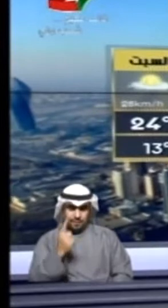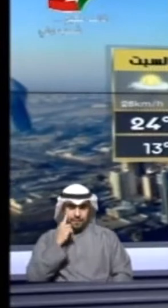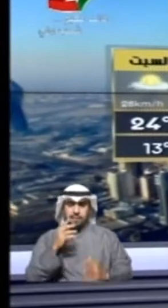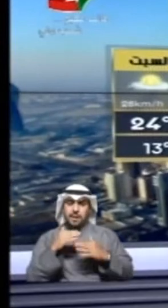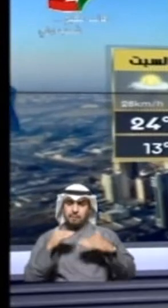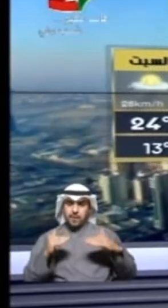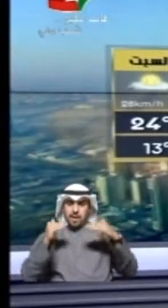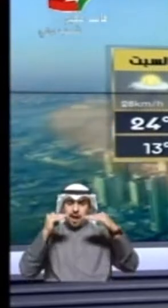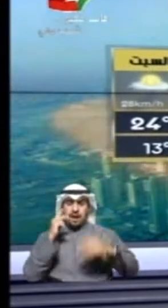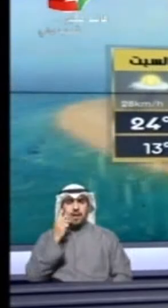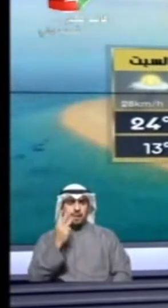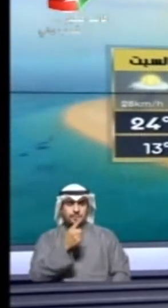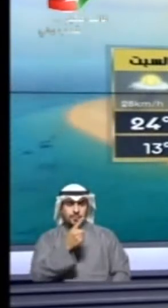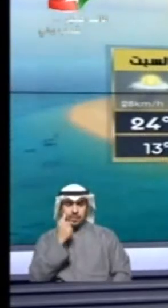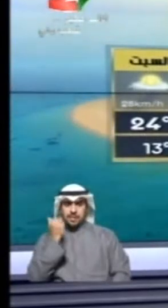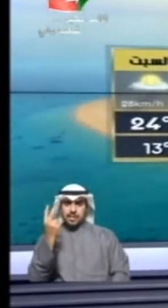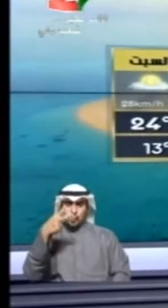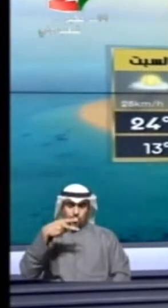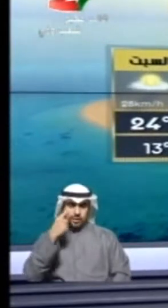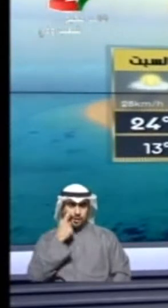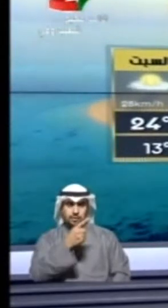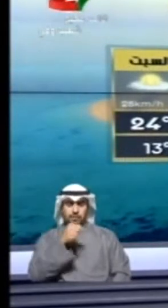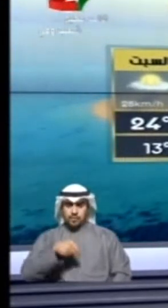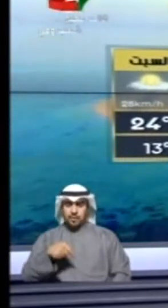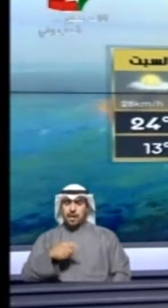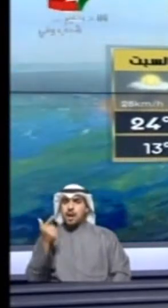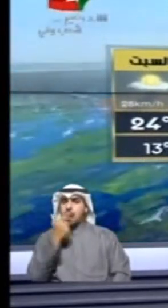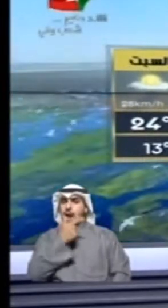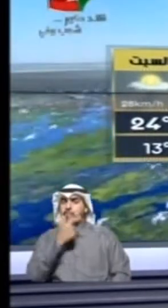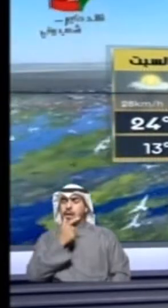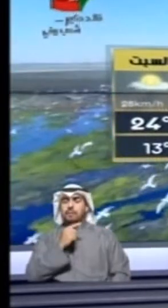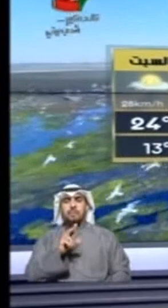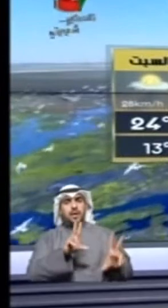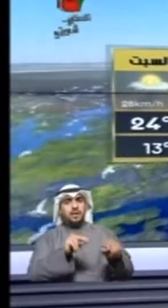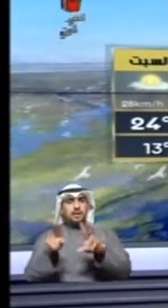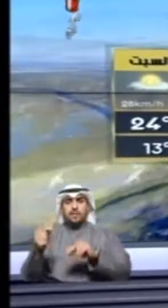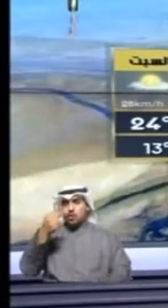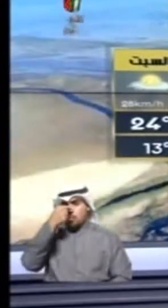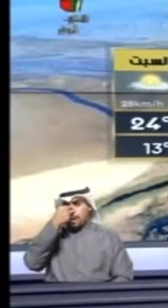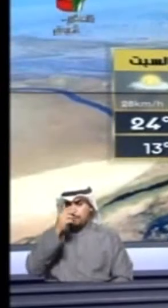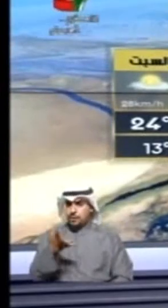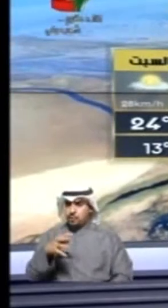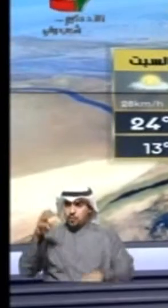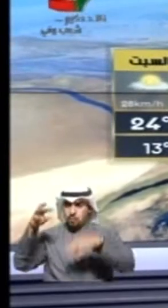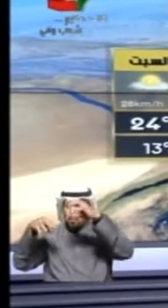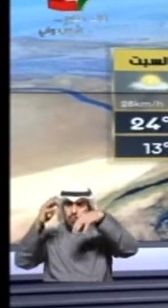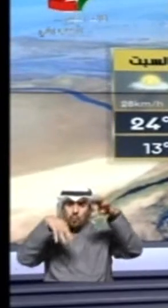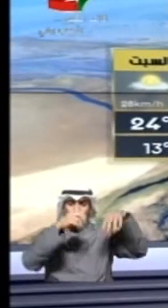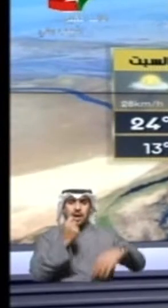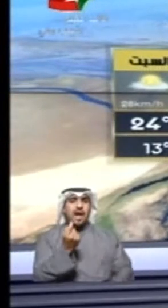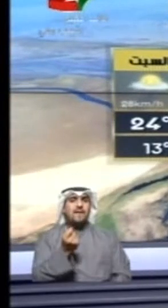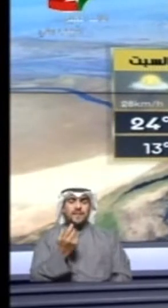الصغرى 13 درجة مئوية. تستمر الأجواء غائمة جزئيا حتى يوم الخميس، وأيضا هناك فرص لبعض الأمطار الخفيفة